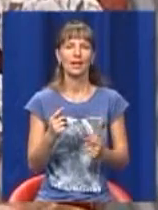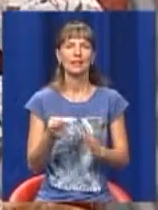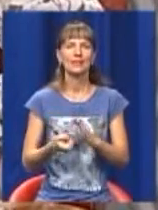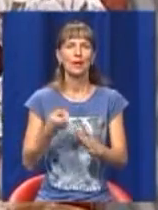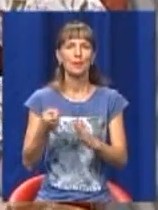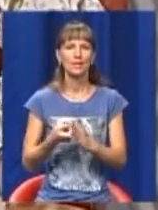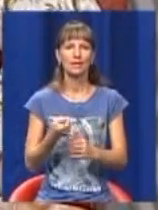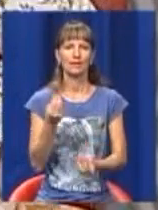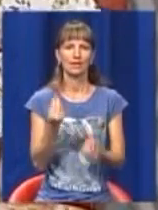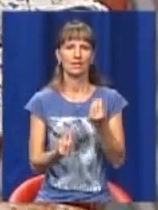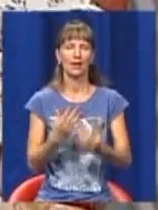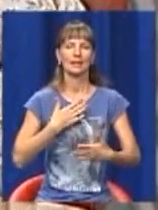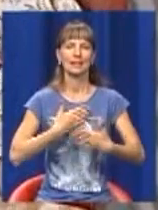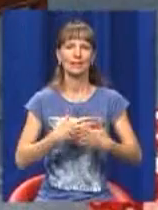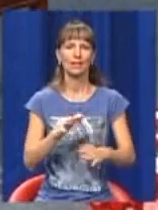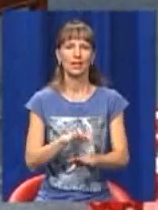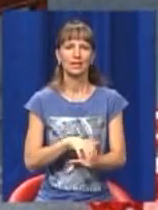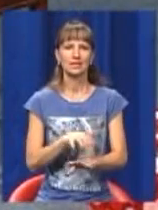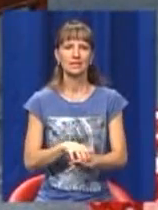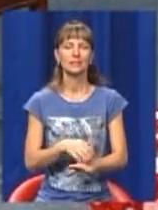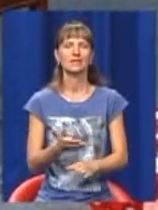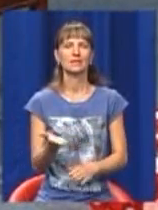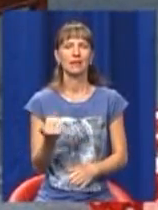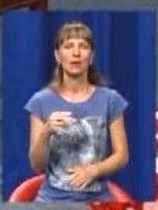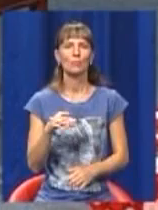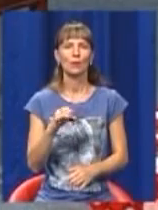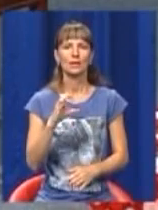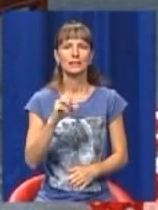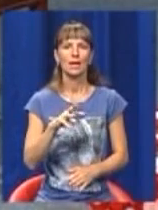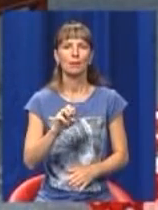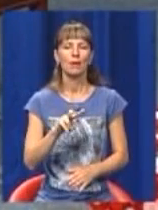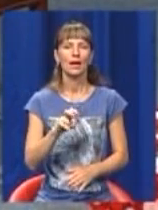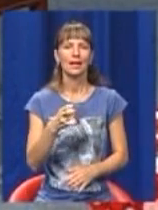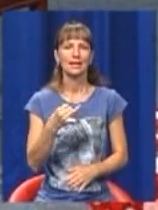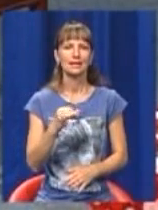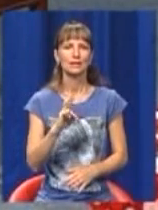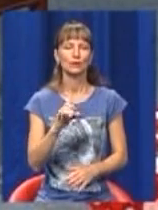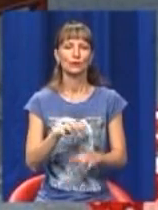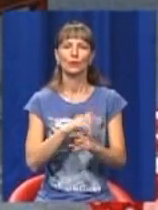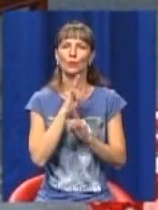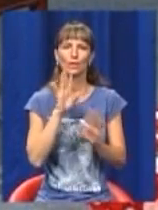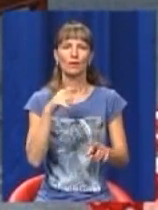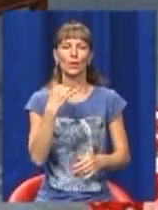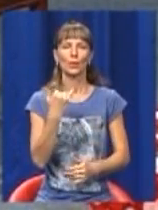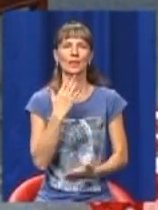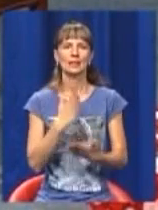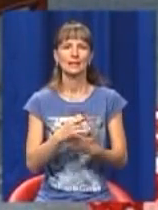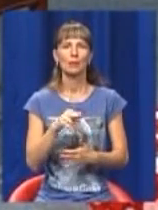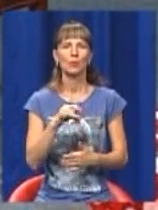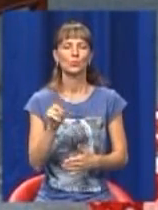допитлива, грайлива і жвава кицька. Ну, давай про сомалійську кішку вже не будемо говорити. Так. У нас є про